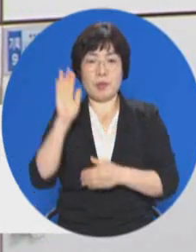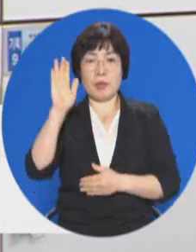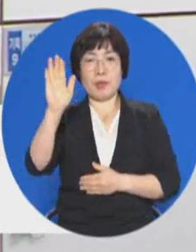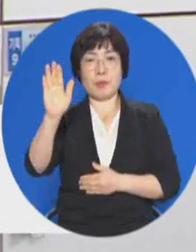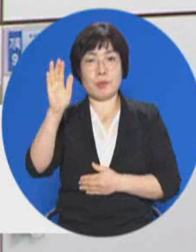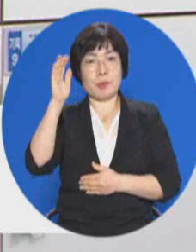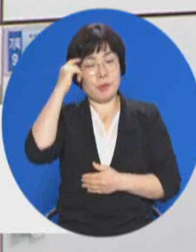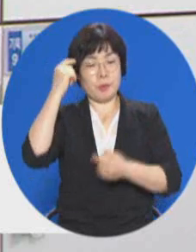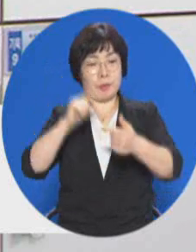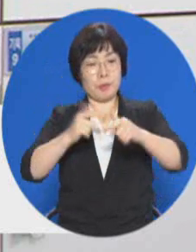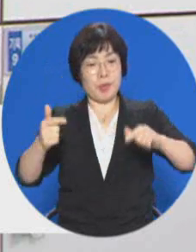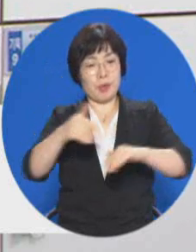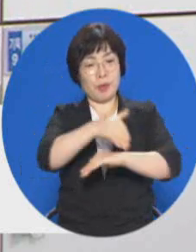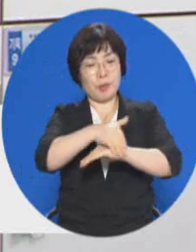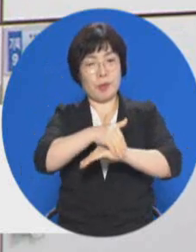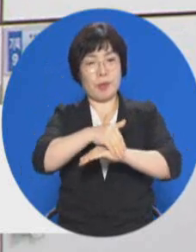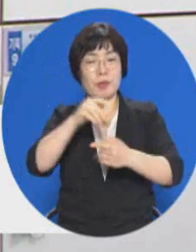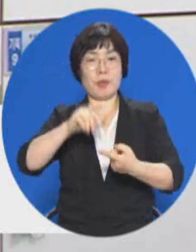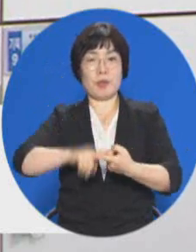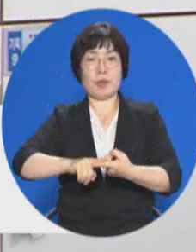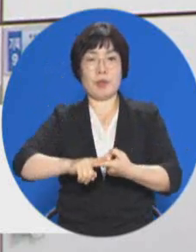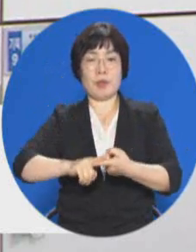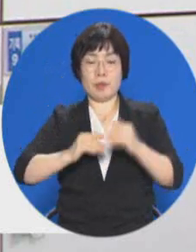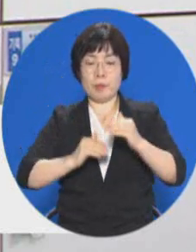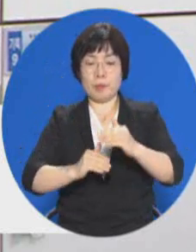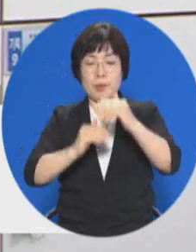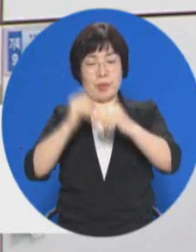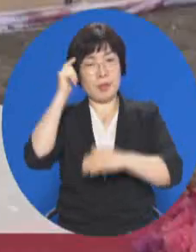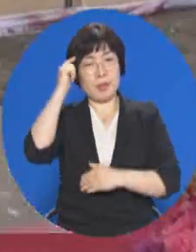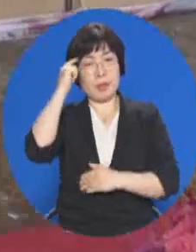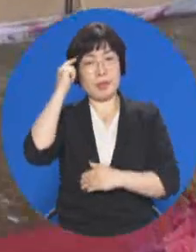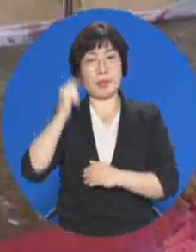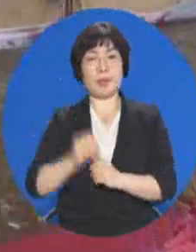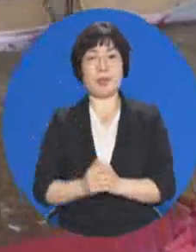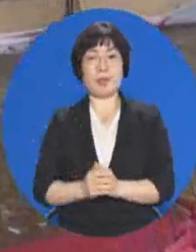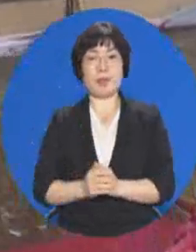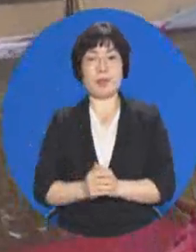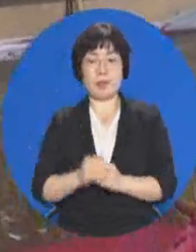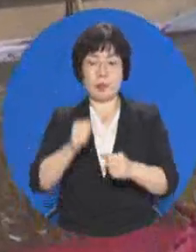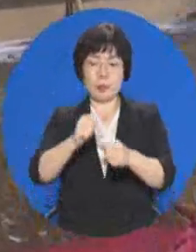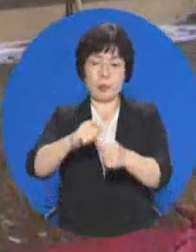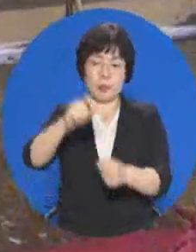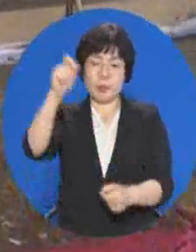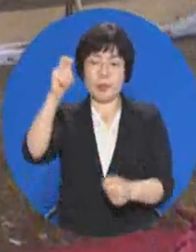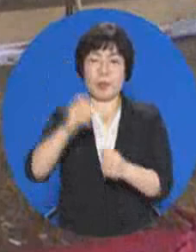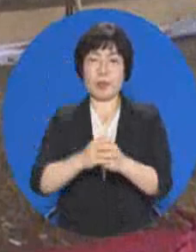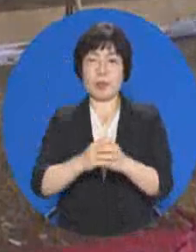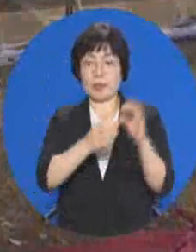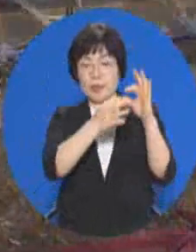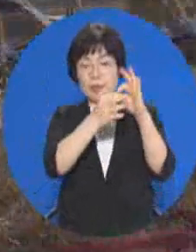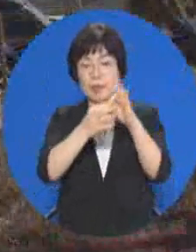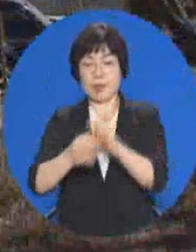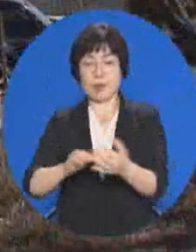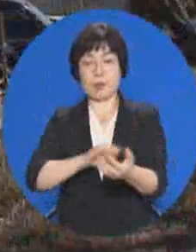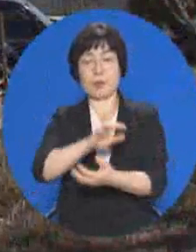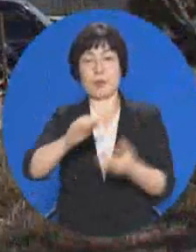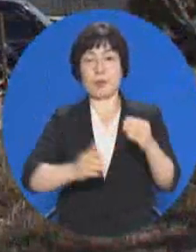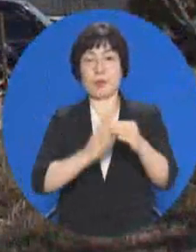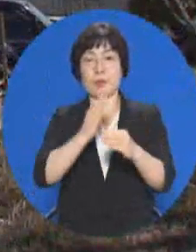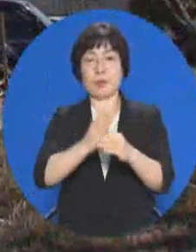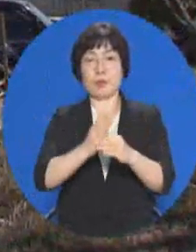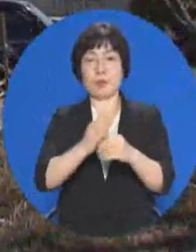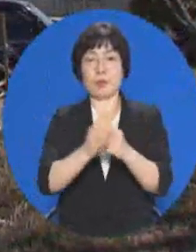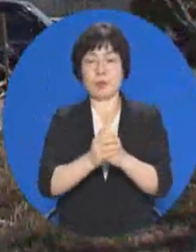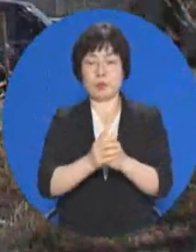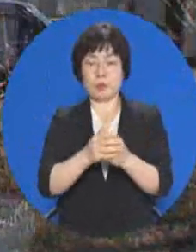추후 대응 방안을 마련해서 진행할 예정입니다. 수년 동안 지역 내에서 지리한 논란의 중심에 있었던